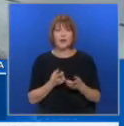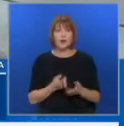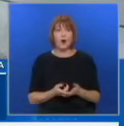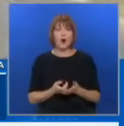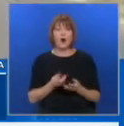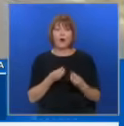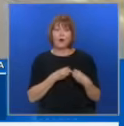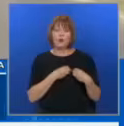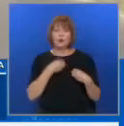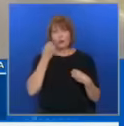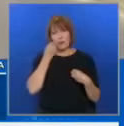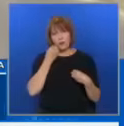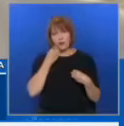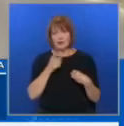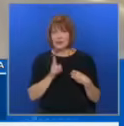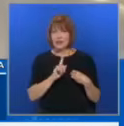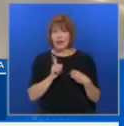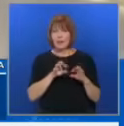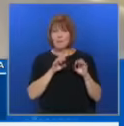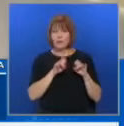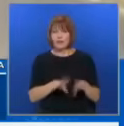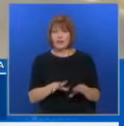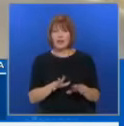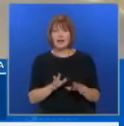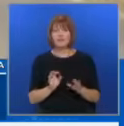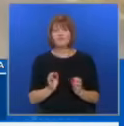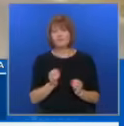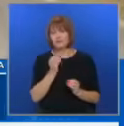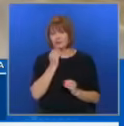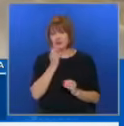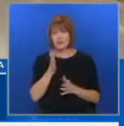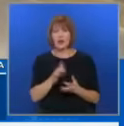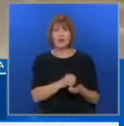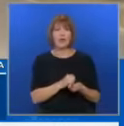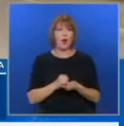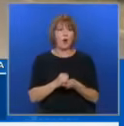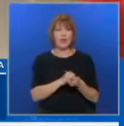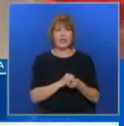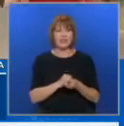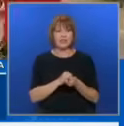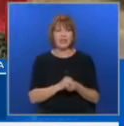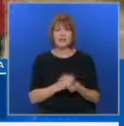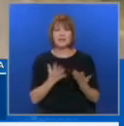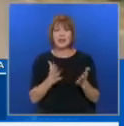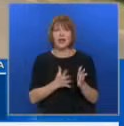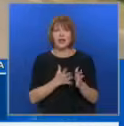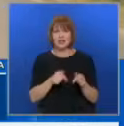и доброволци не го позволиха. Страхотна организация на доброволците. Десетки доброволци са тук от снощи